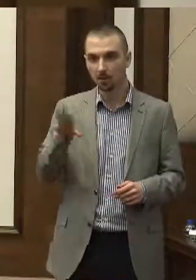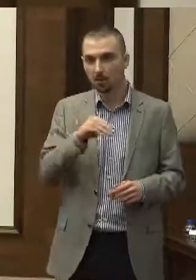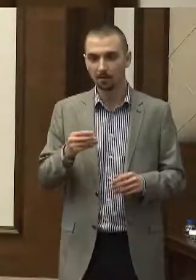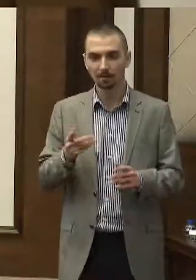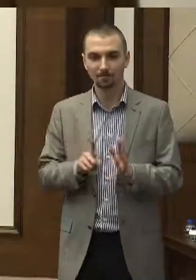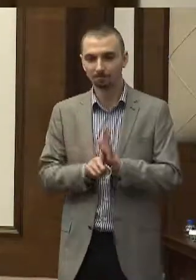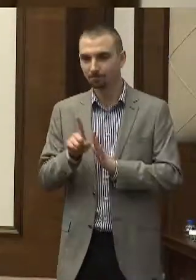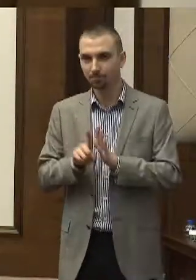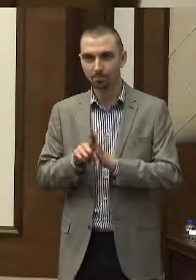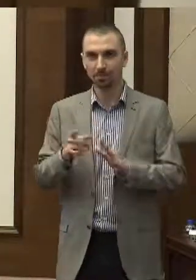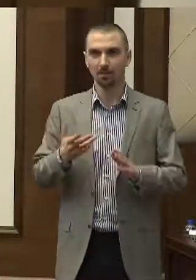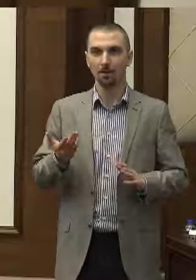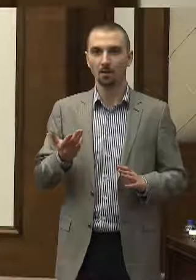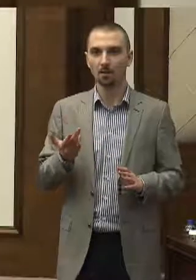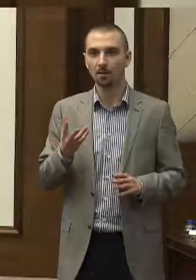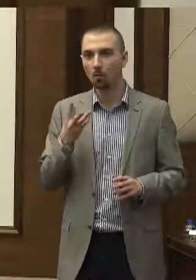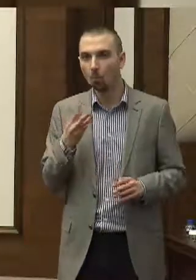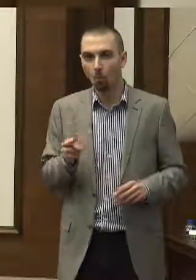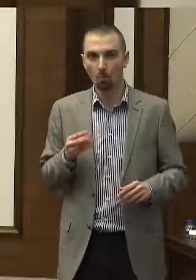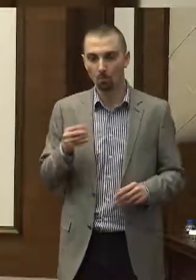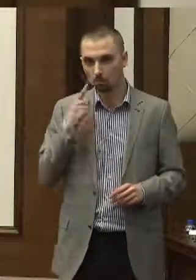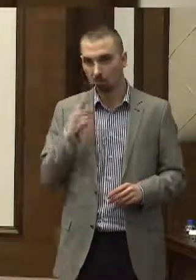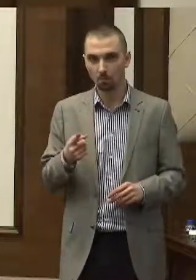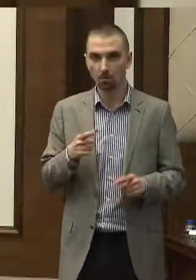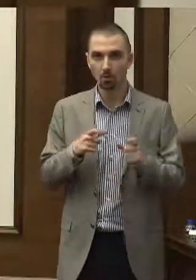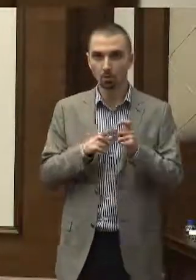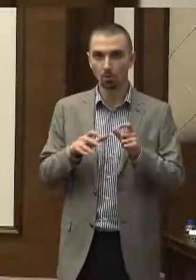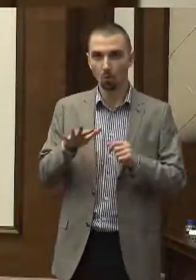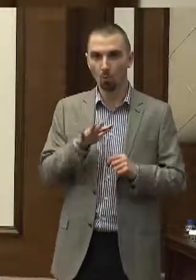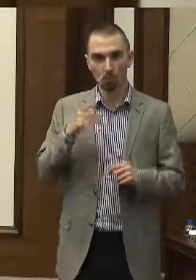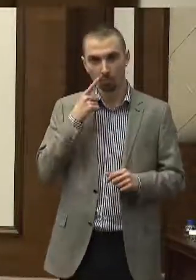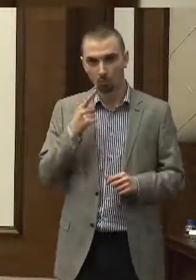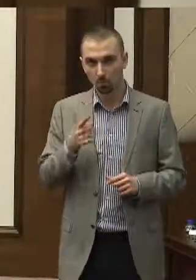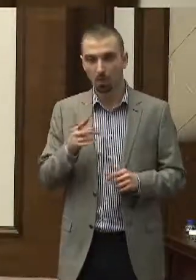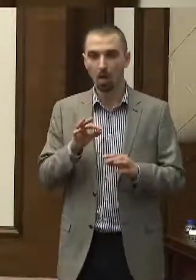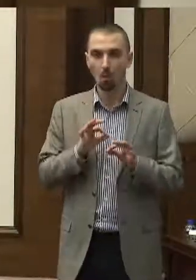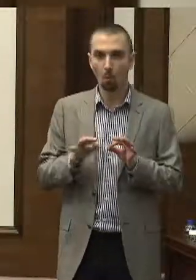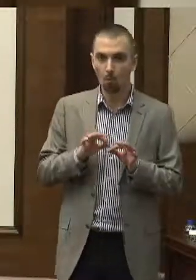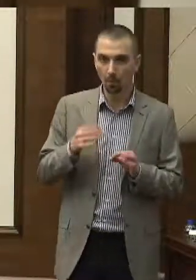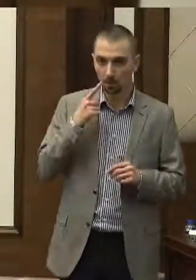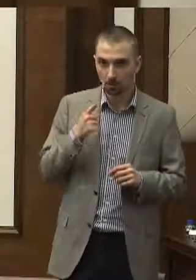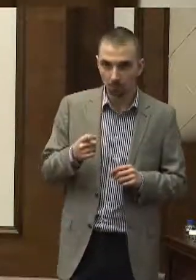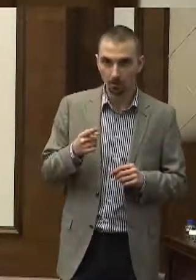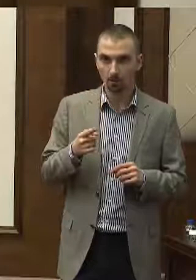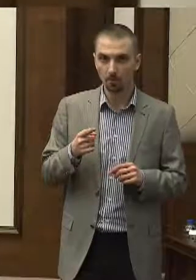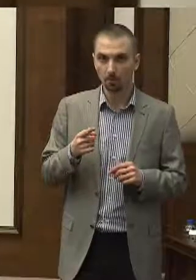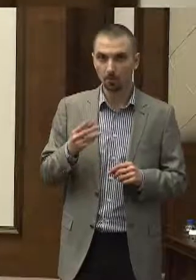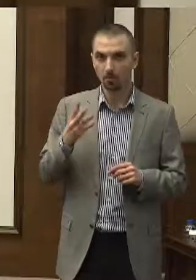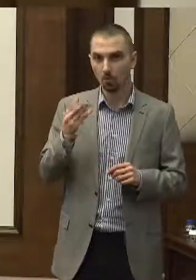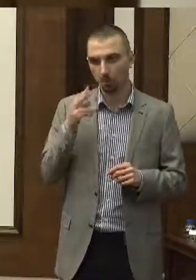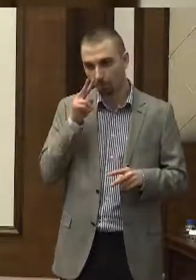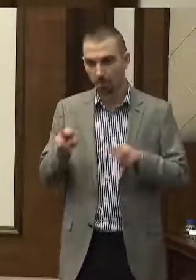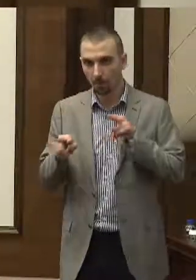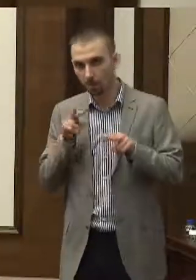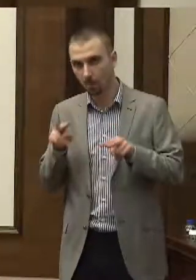yetersizliği sadece siyasal okumalarla değil, sosyolojik ve ekonomik okumalarla da değerlendirilmeli